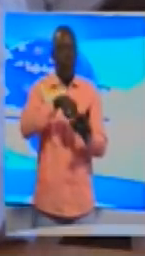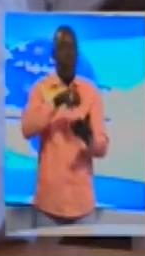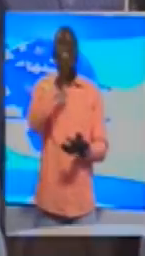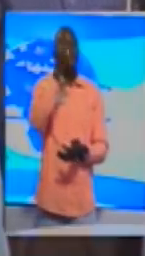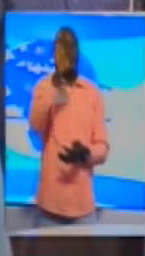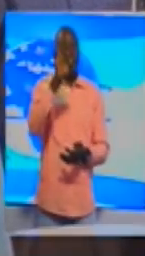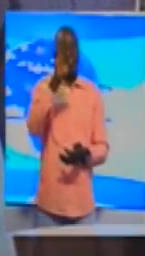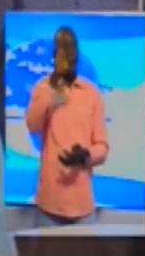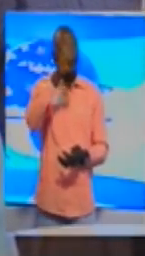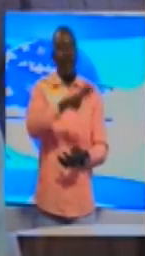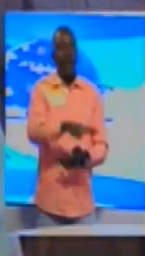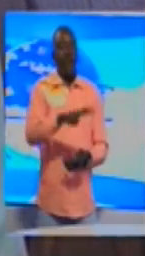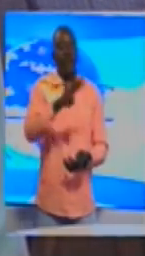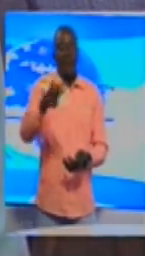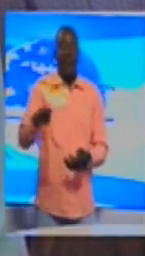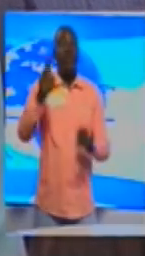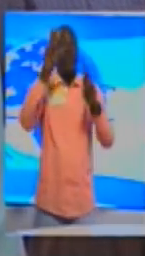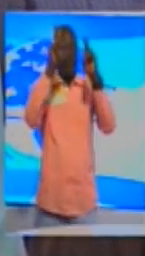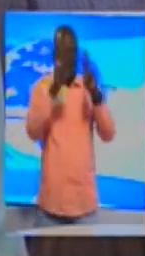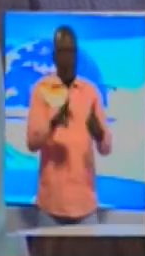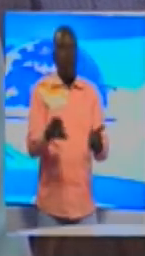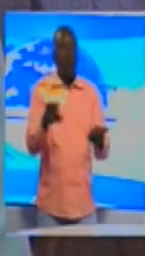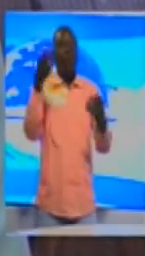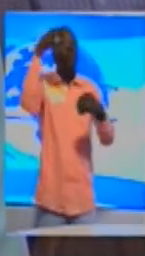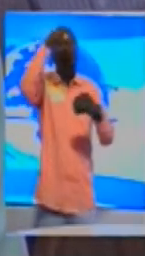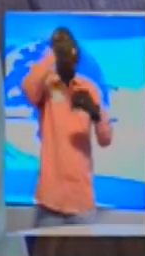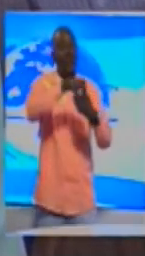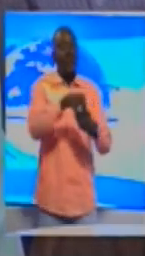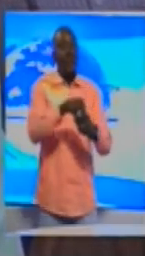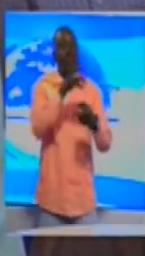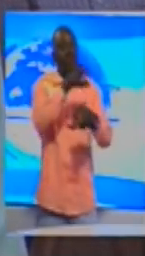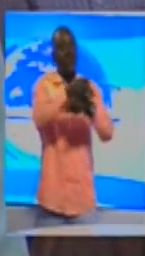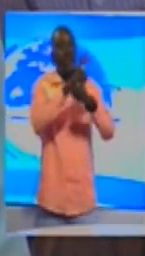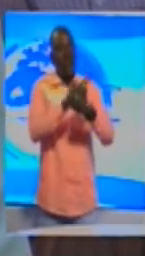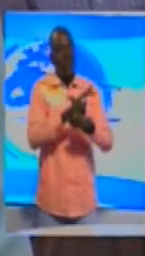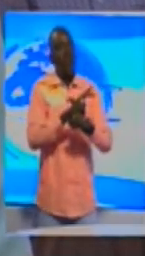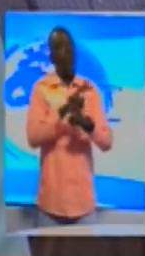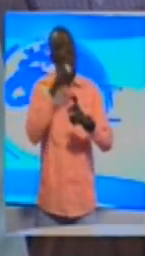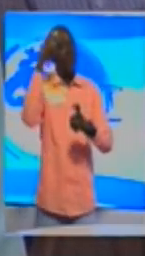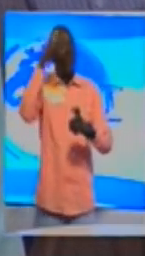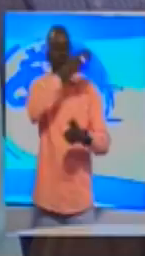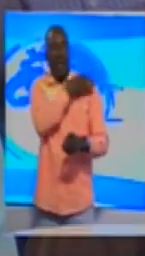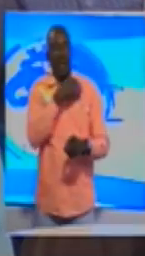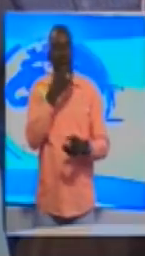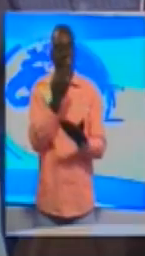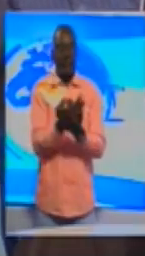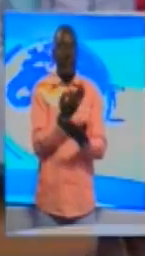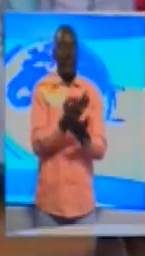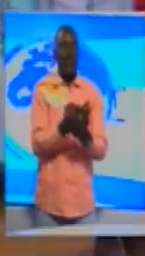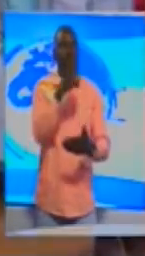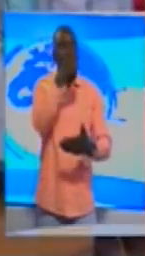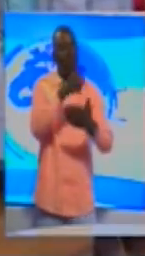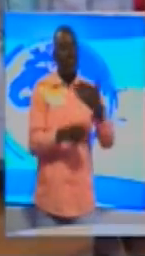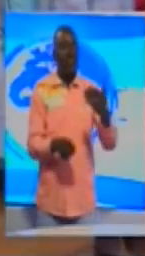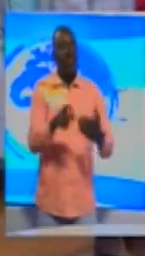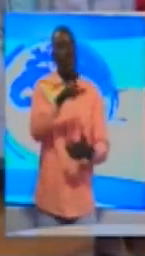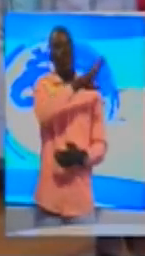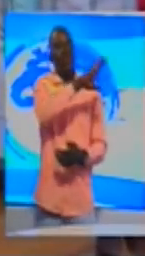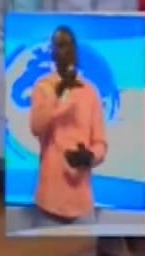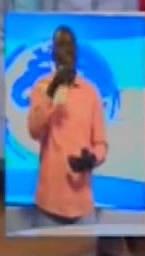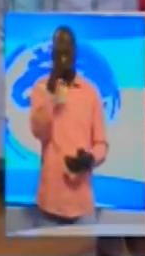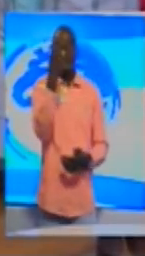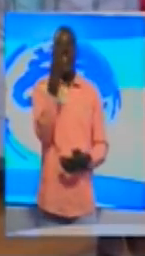446 personnes ont également introduit des dossiers de crédit auprès des IMF pour un financement d'un montant de